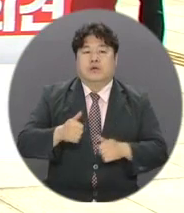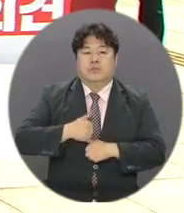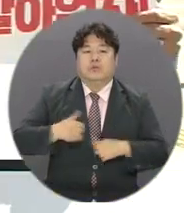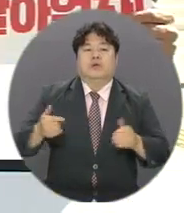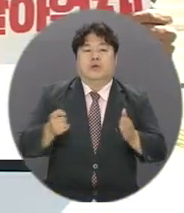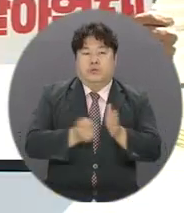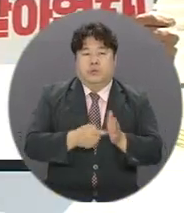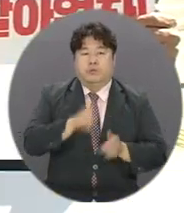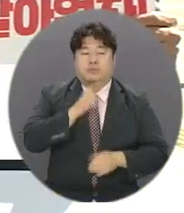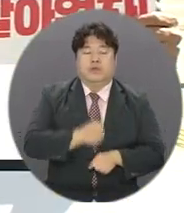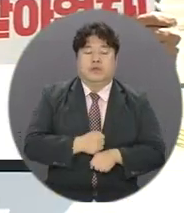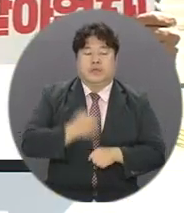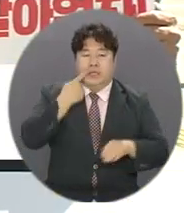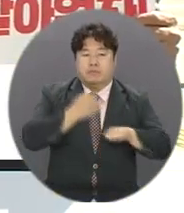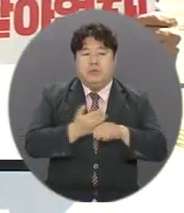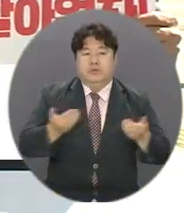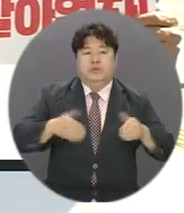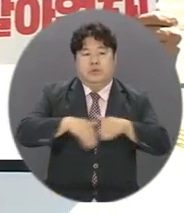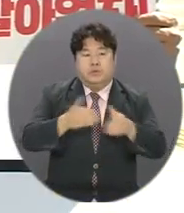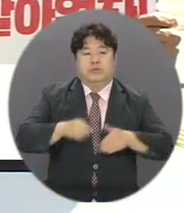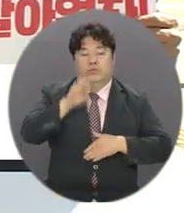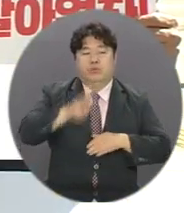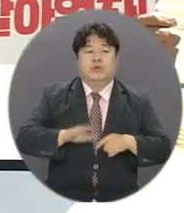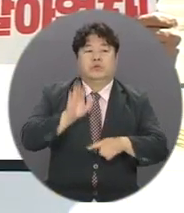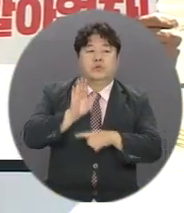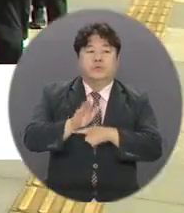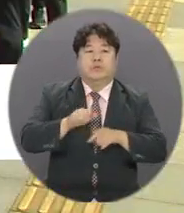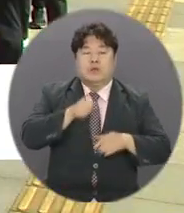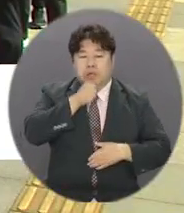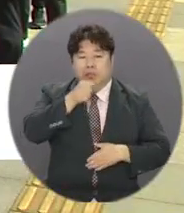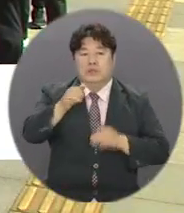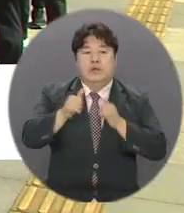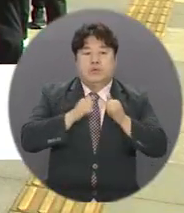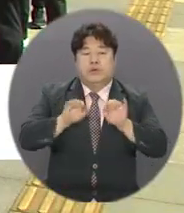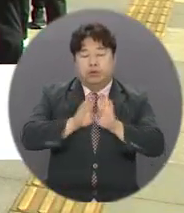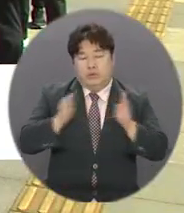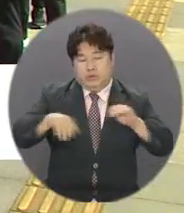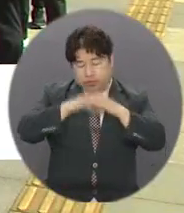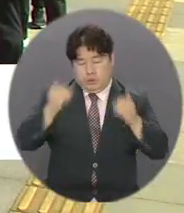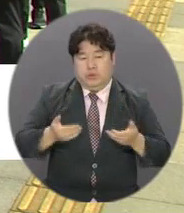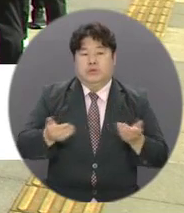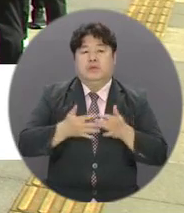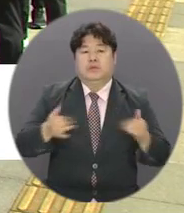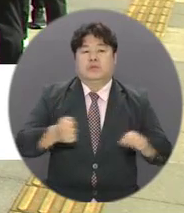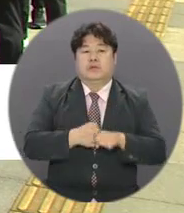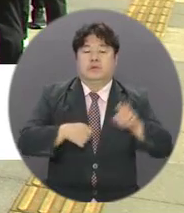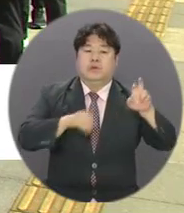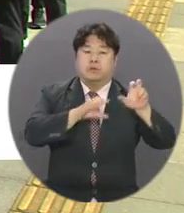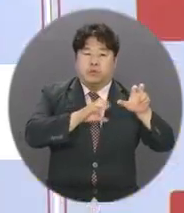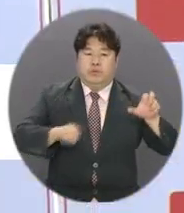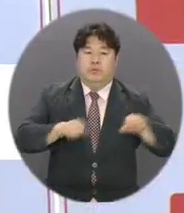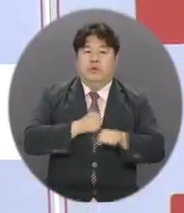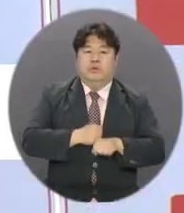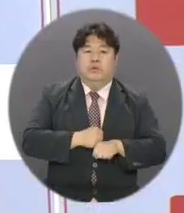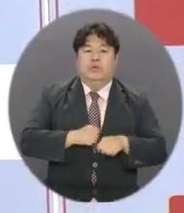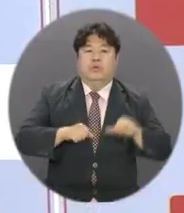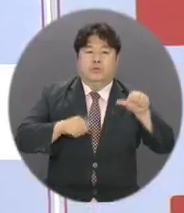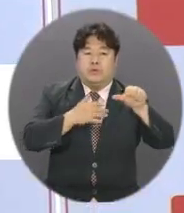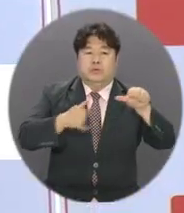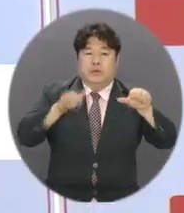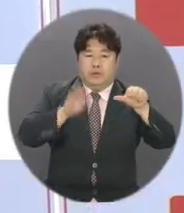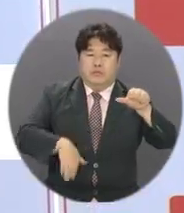촉구했습니다. 민주노총 광주본부는 기자회견을 열고 전체 노동자의 25%가 5인